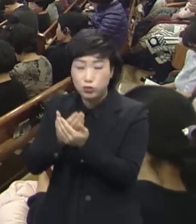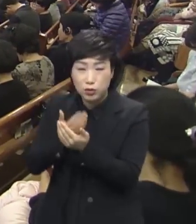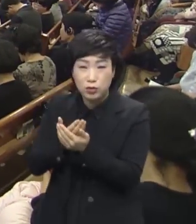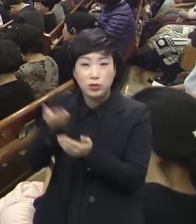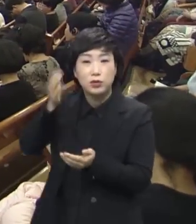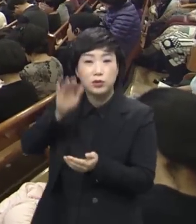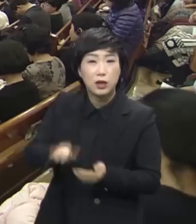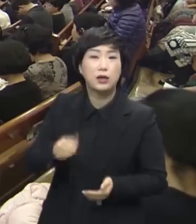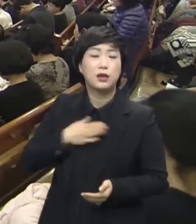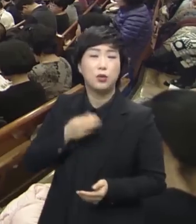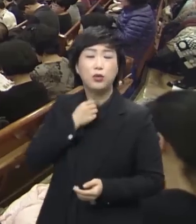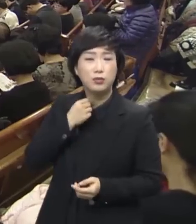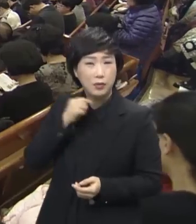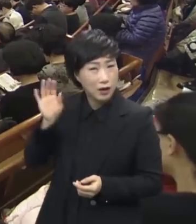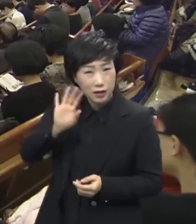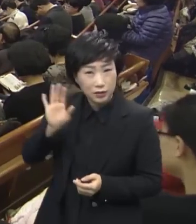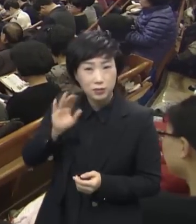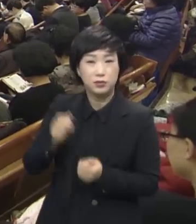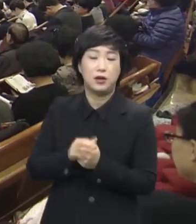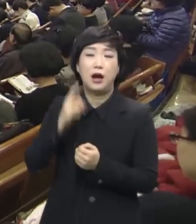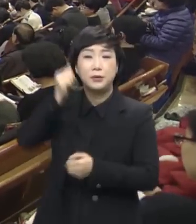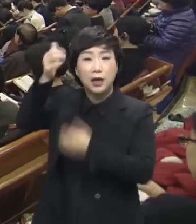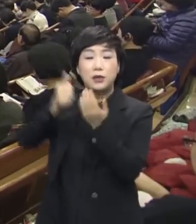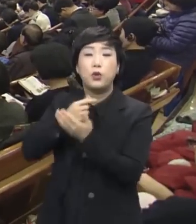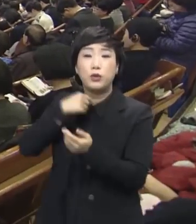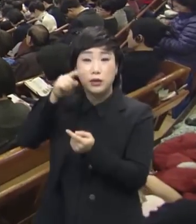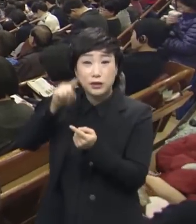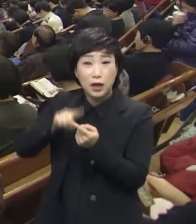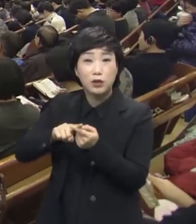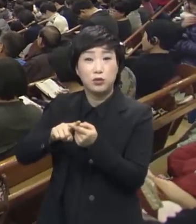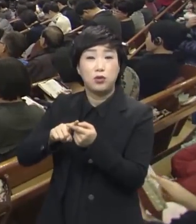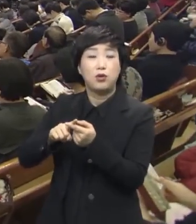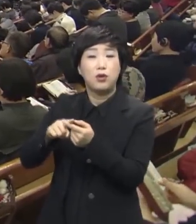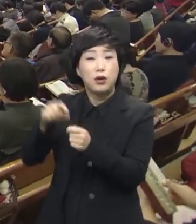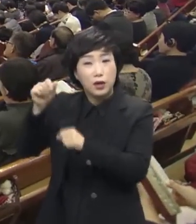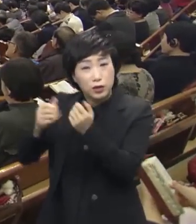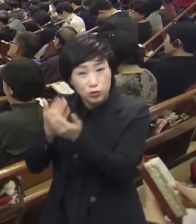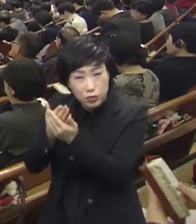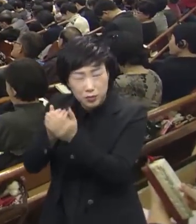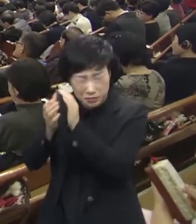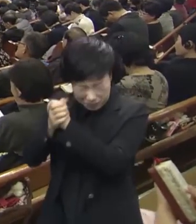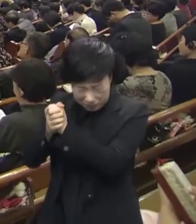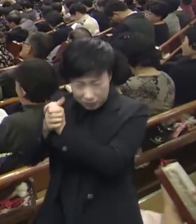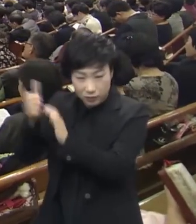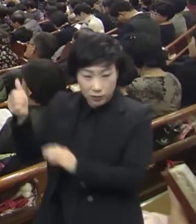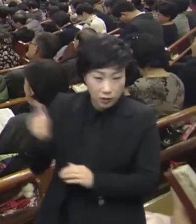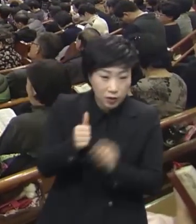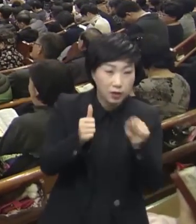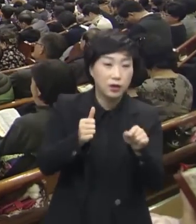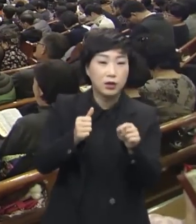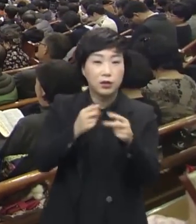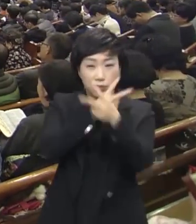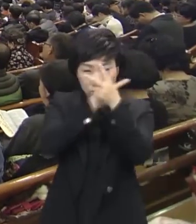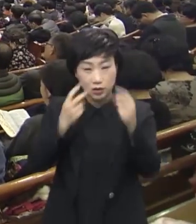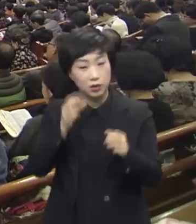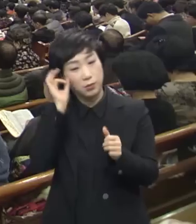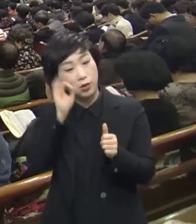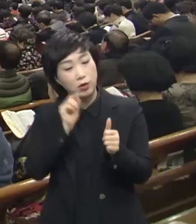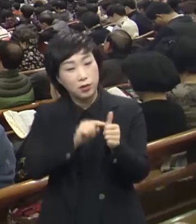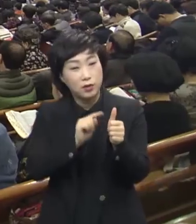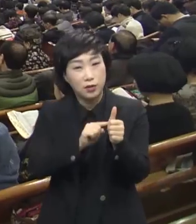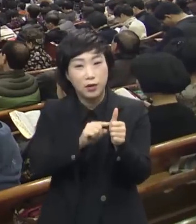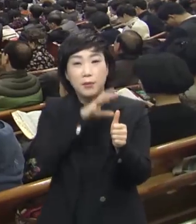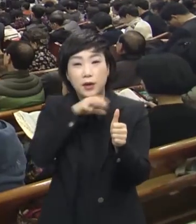하옵소서 그러나 나의 원대로 마옵시고 아버지의 원대로 하옵소서 하시고 제자들에게 오사 그 잔인 것을 보시고